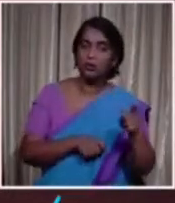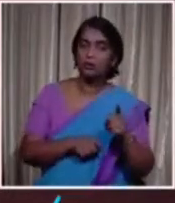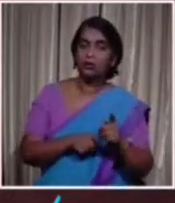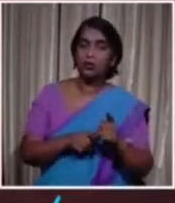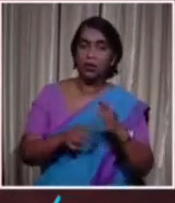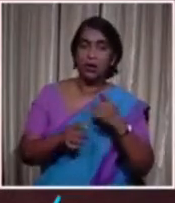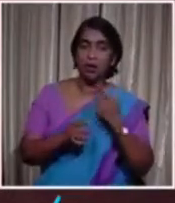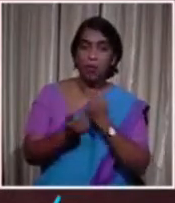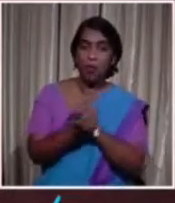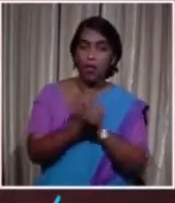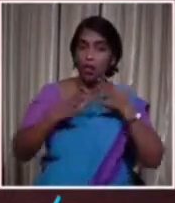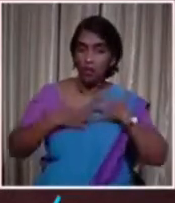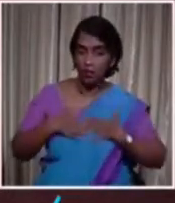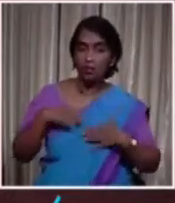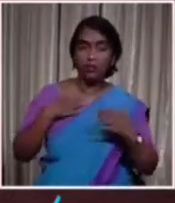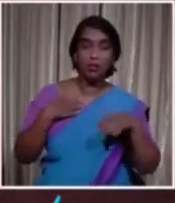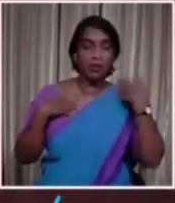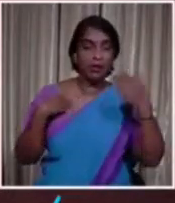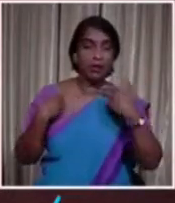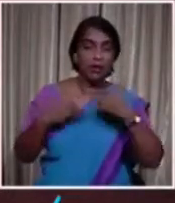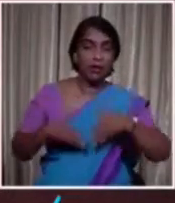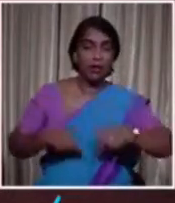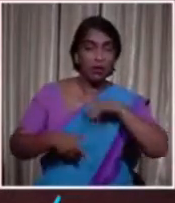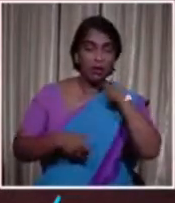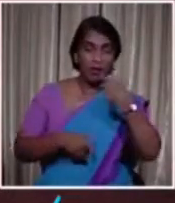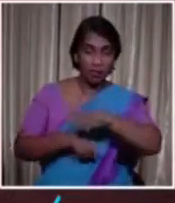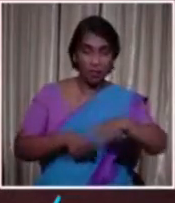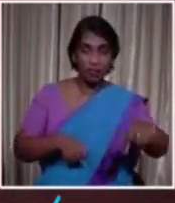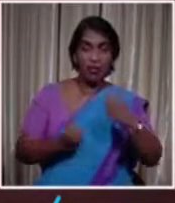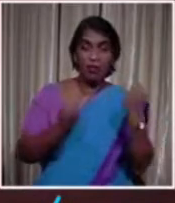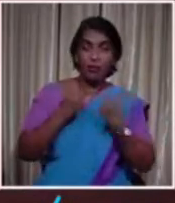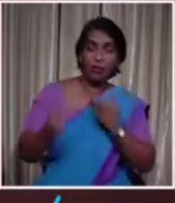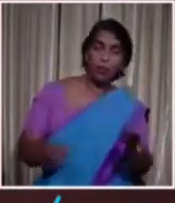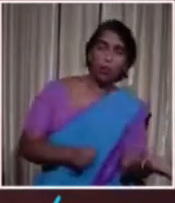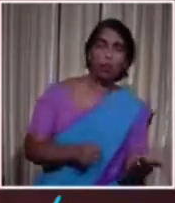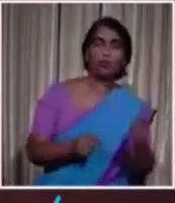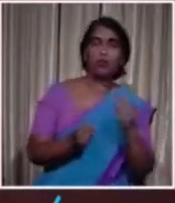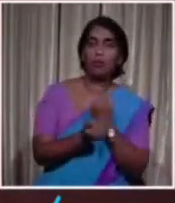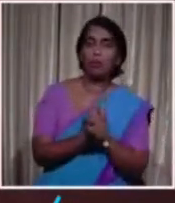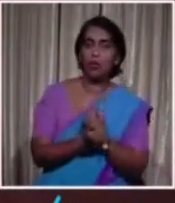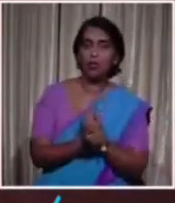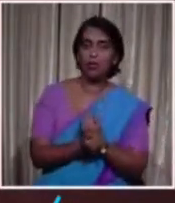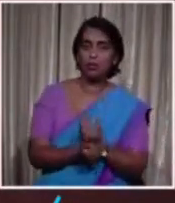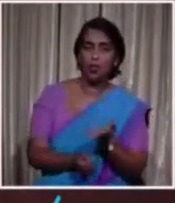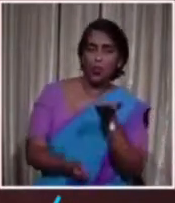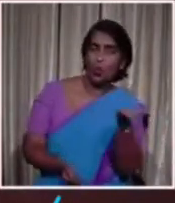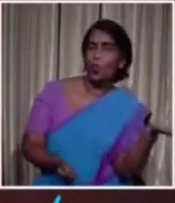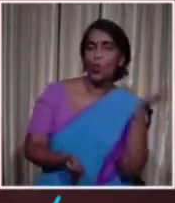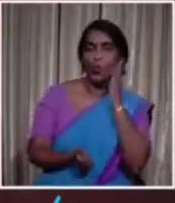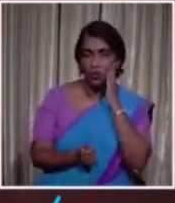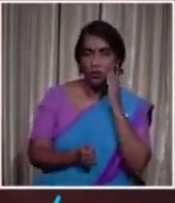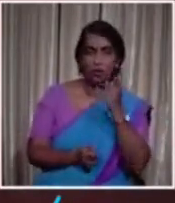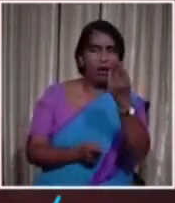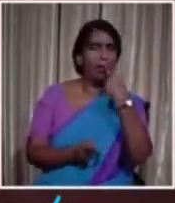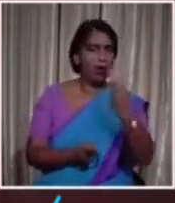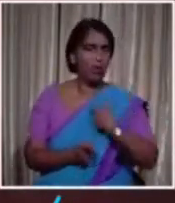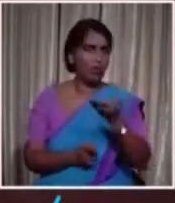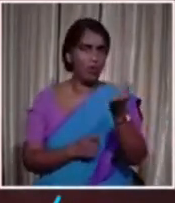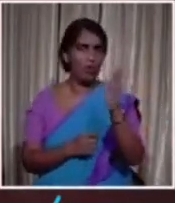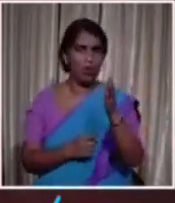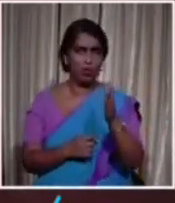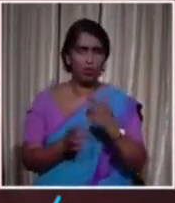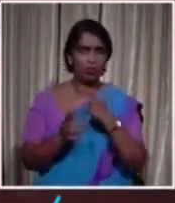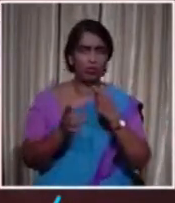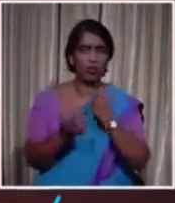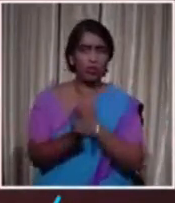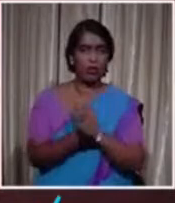ඇඳුමට ඉස්සරහට කහිර කඩපුවම කාරගෙන් බැලලා ගහයි පොලිසියේ කාට කරට. උඹ කවුද මට මේ චිට් එකක්